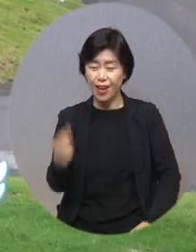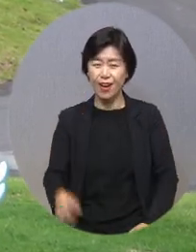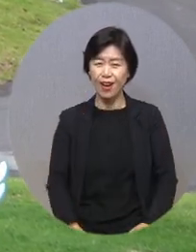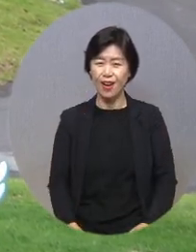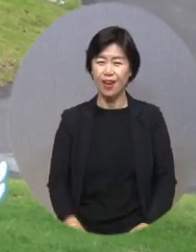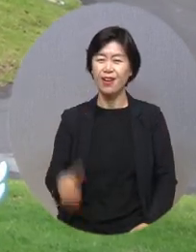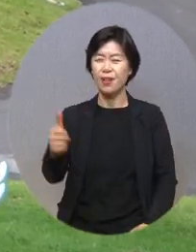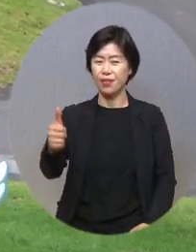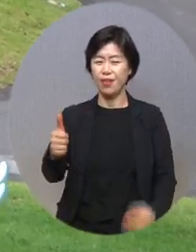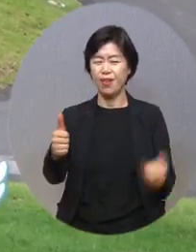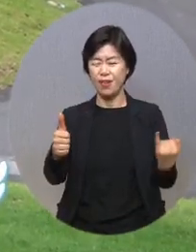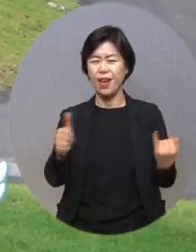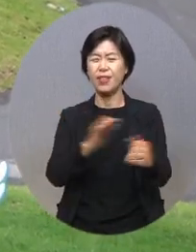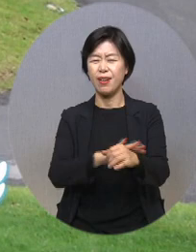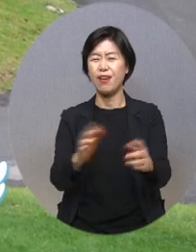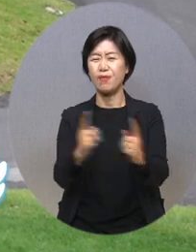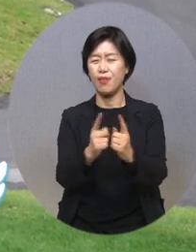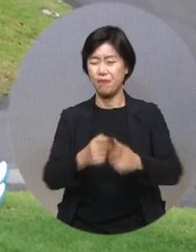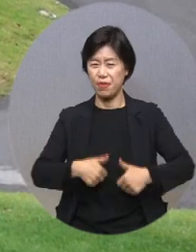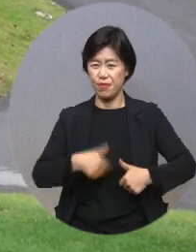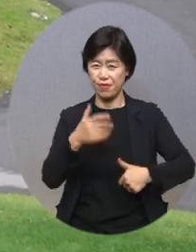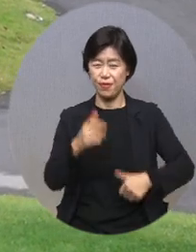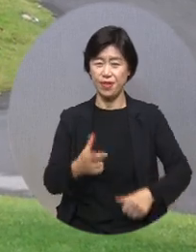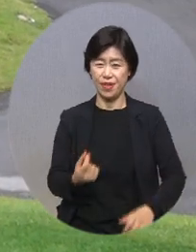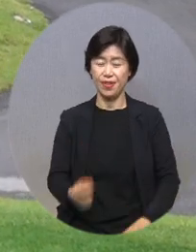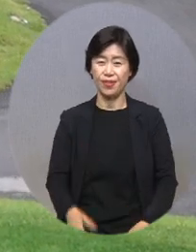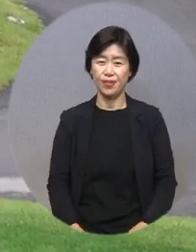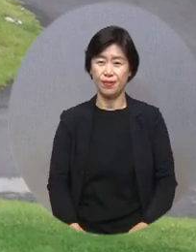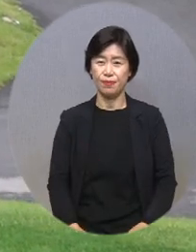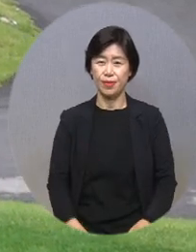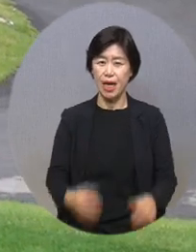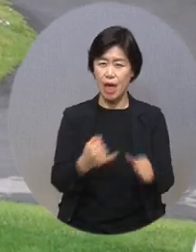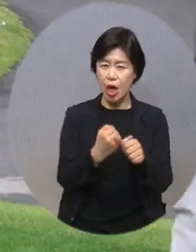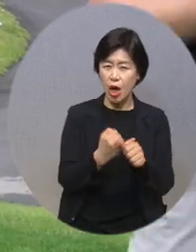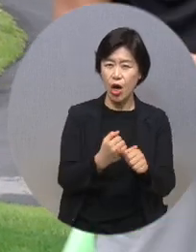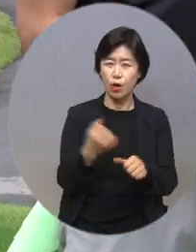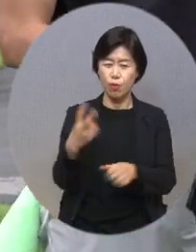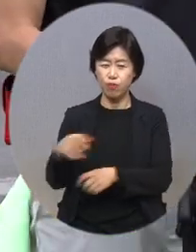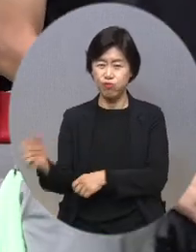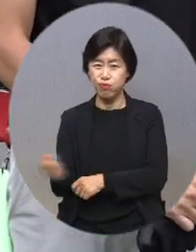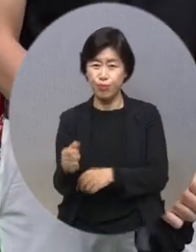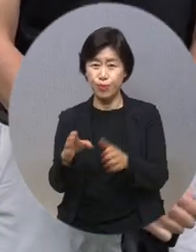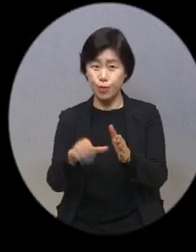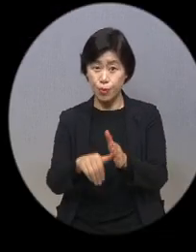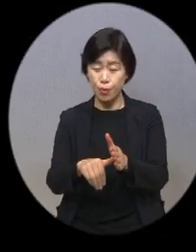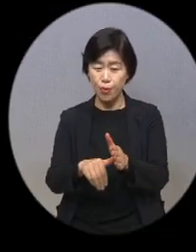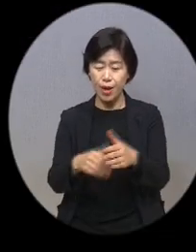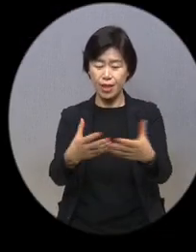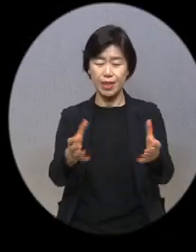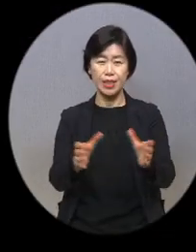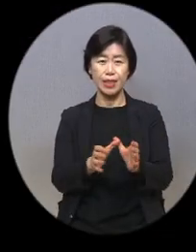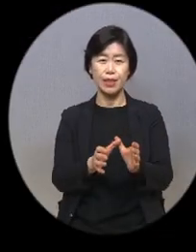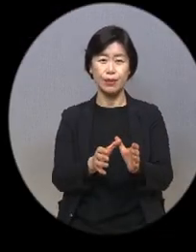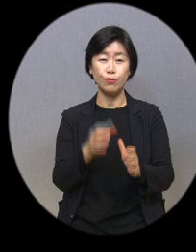여러분. 그러네요. 여자를 잘 만나야 됩니다. 여자를 잘 만나야 되네요. 연애를 하거나 필드에서도 여자를 잘 만나야 되네.